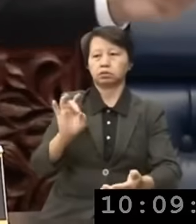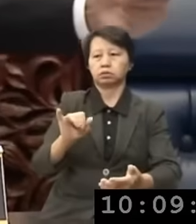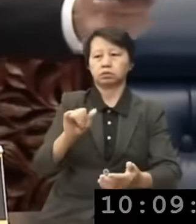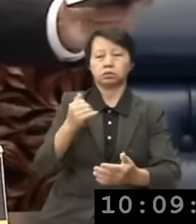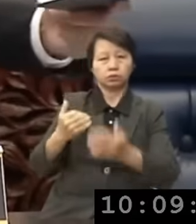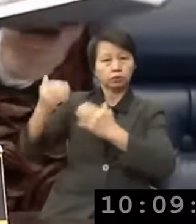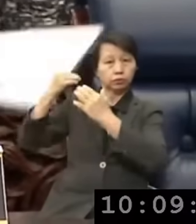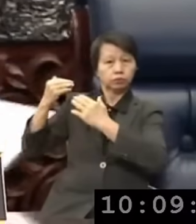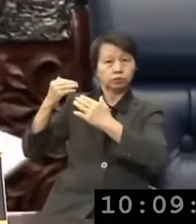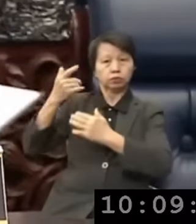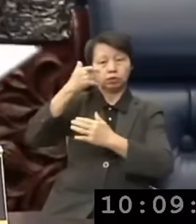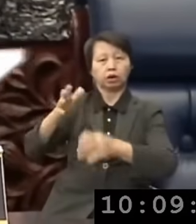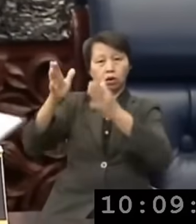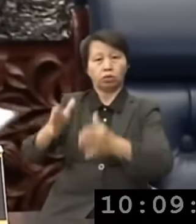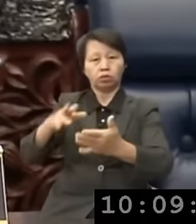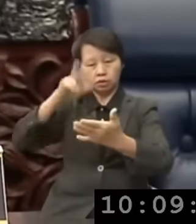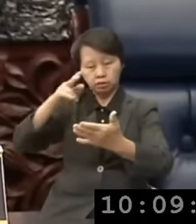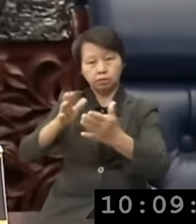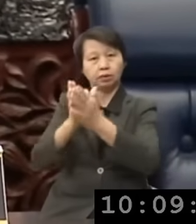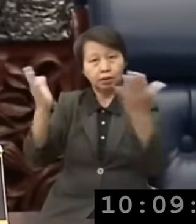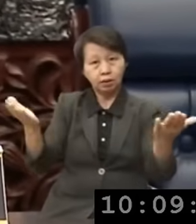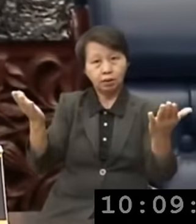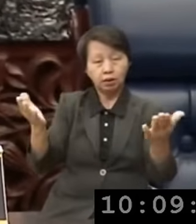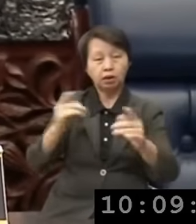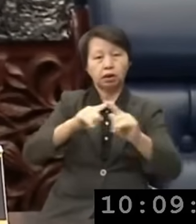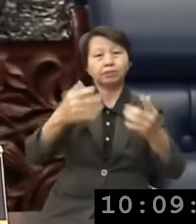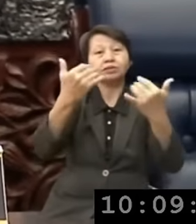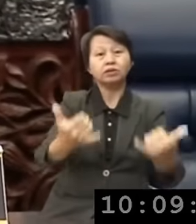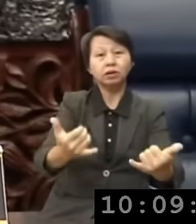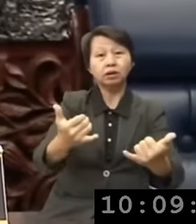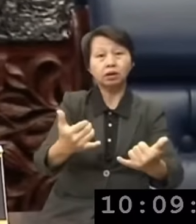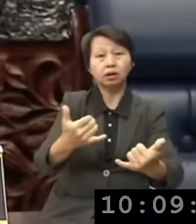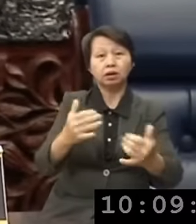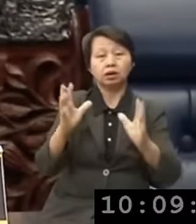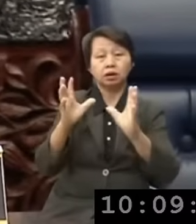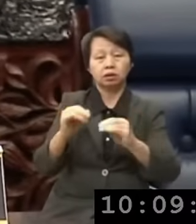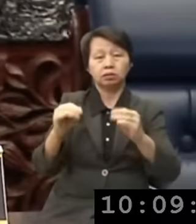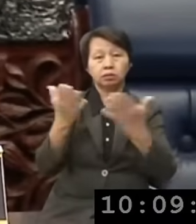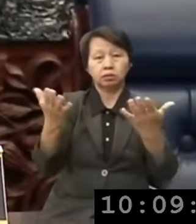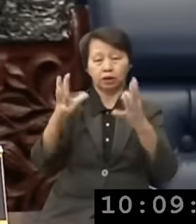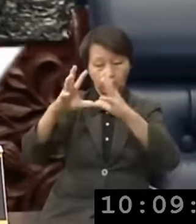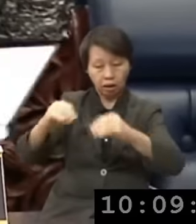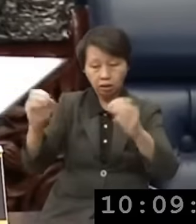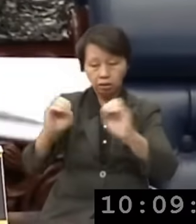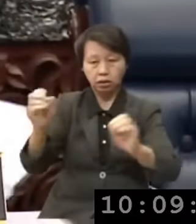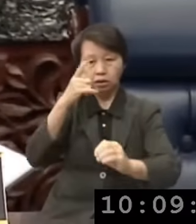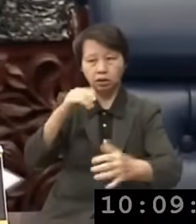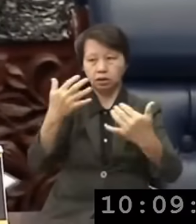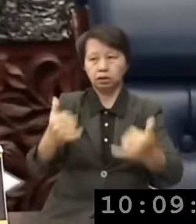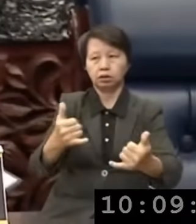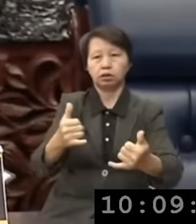dulu kerana orang membaca surat Abar dalam dewan tetapi sekarang ini peran masurat itu redundant kerana Nobody